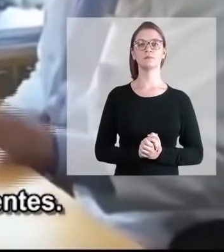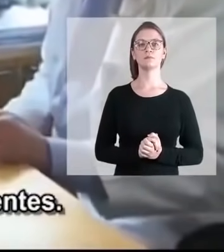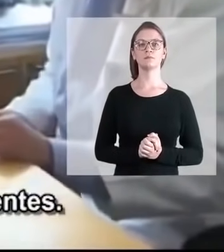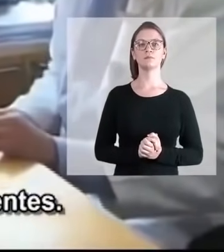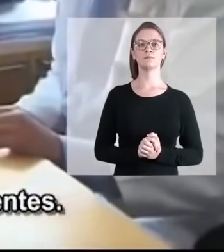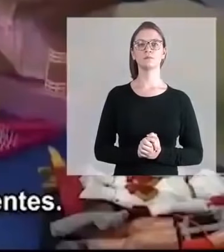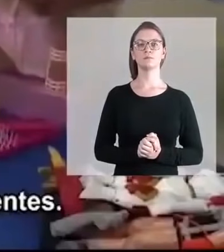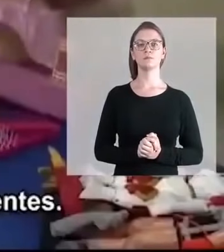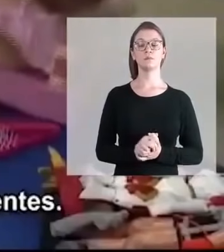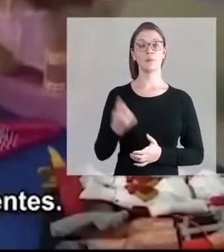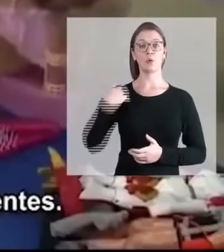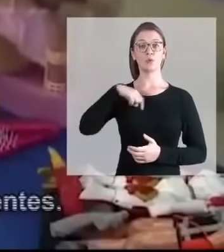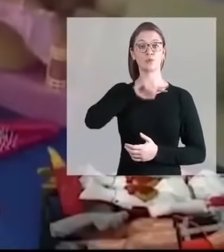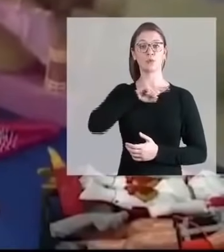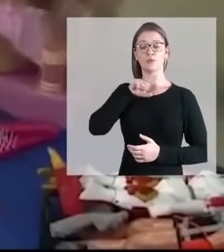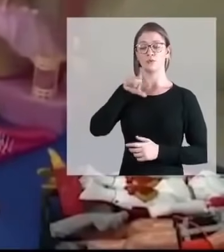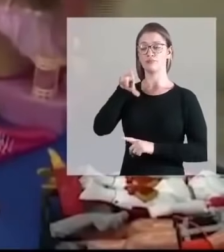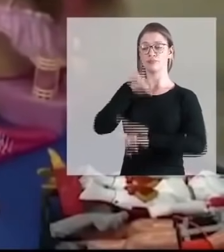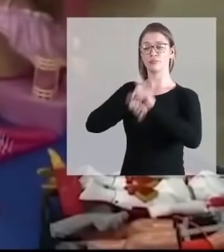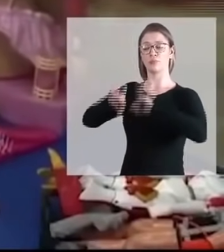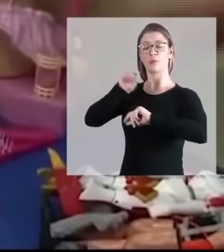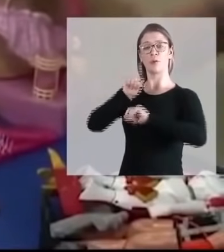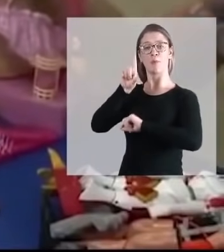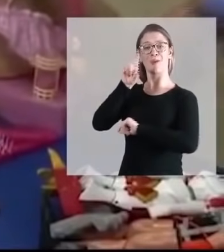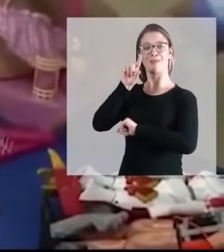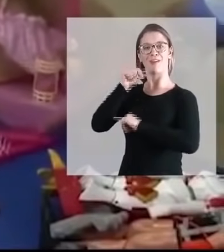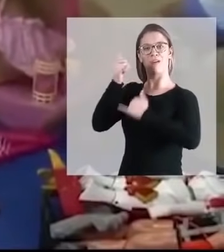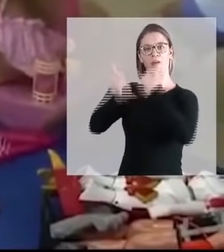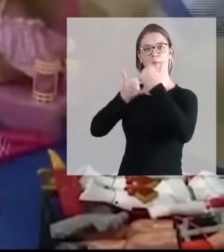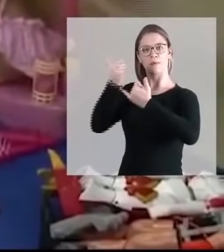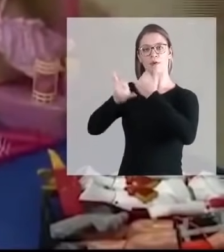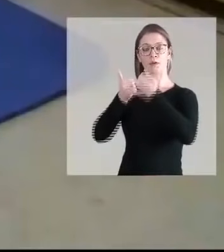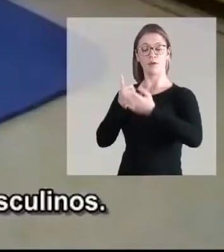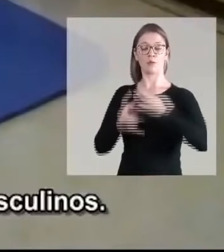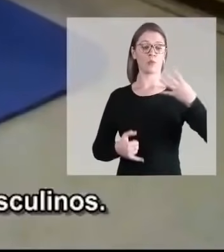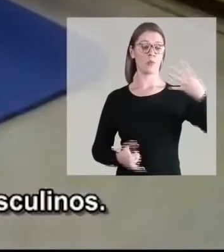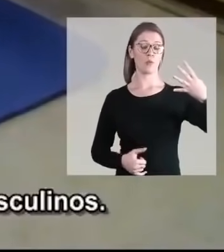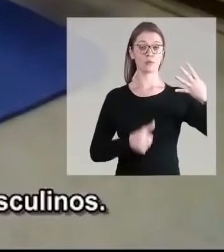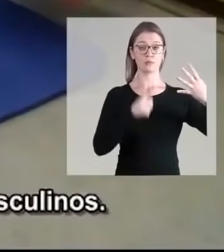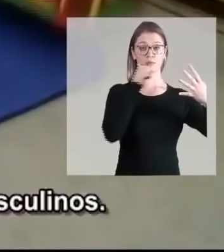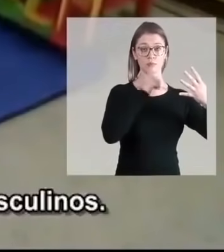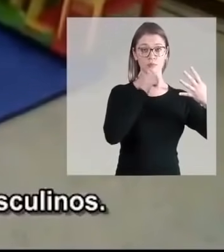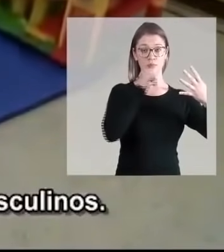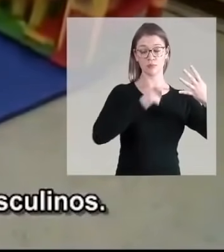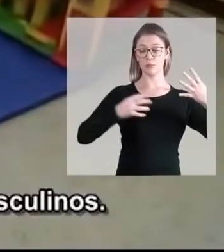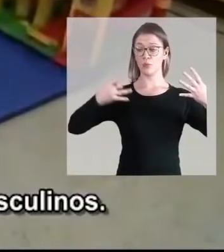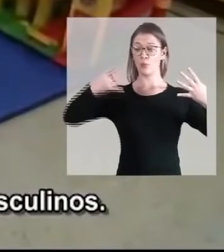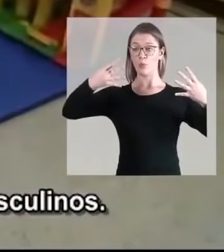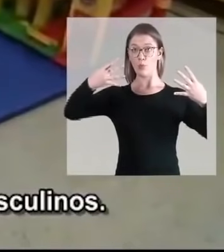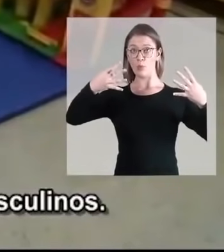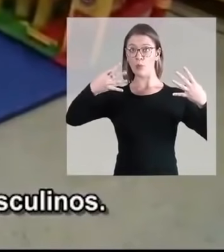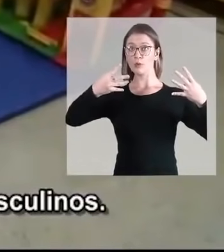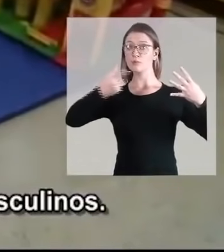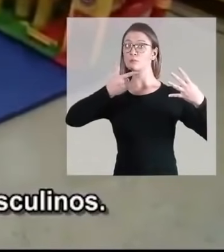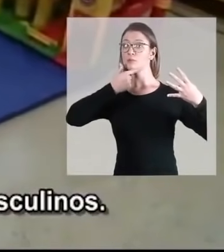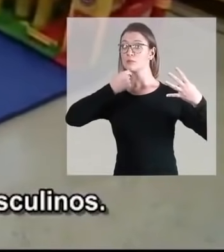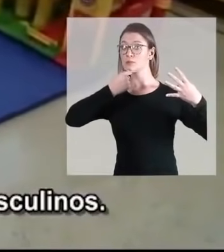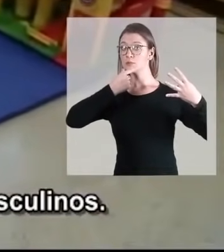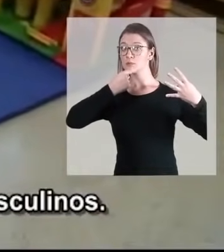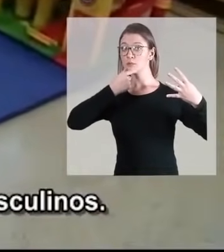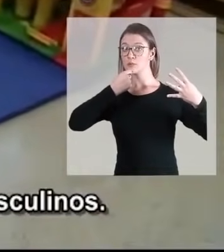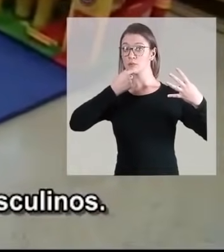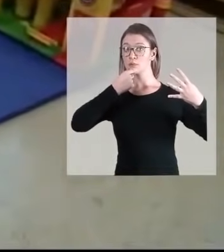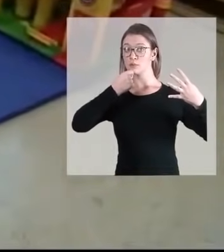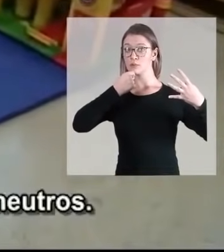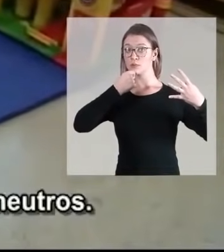ulike leker. Det fire feminine leker. Det fire maskuline